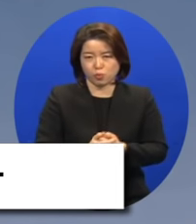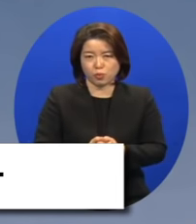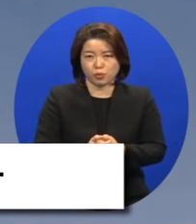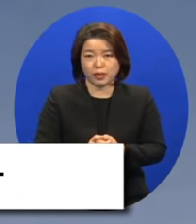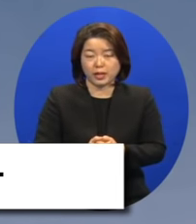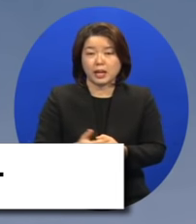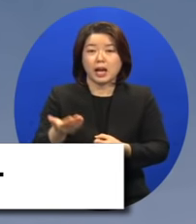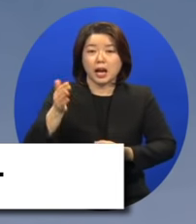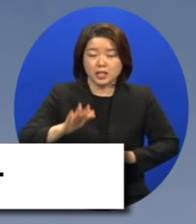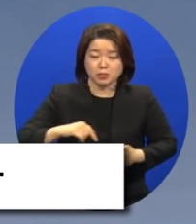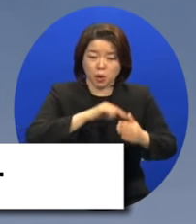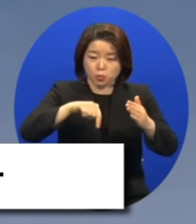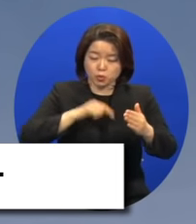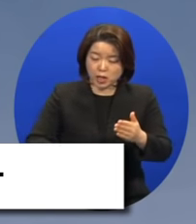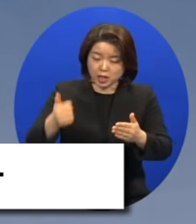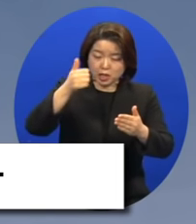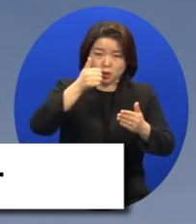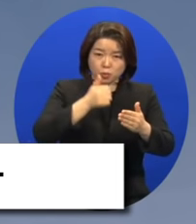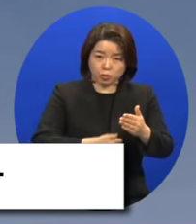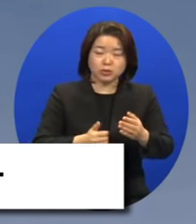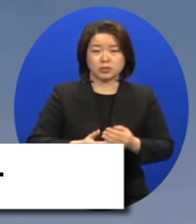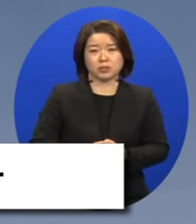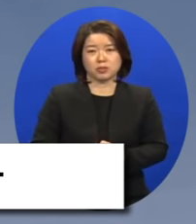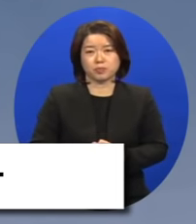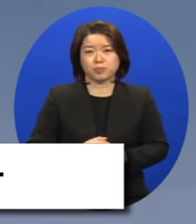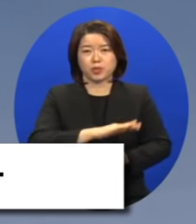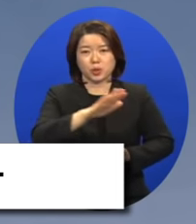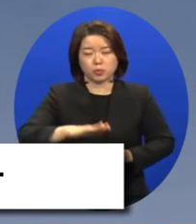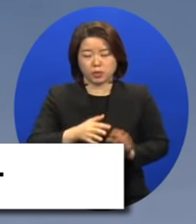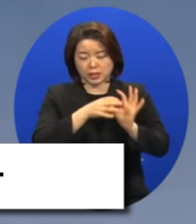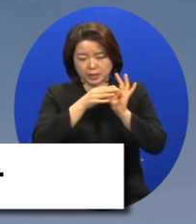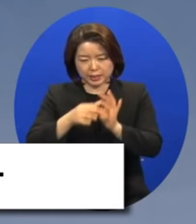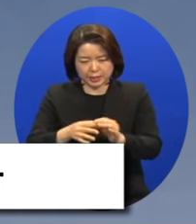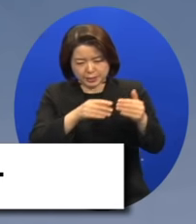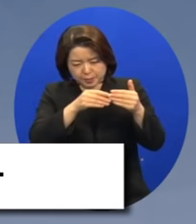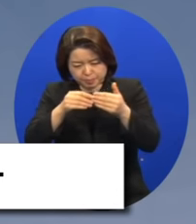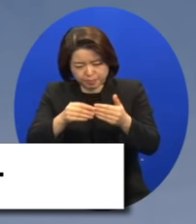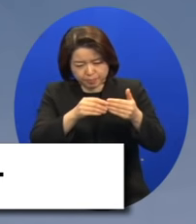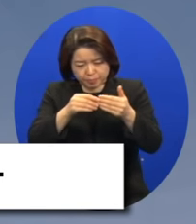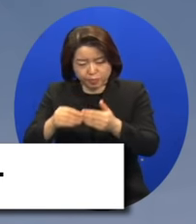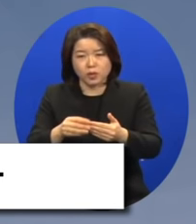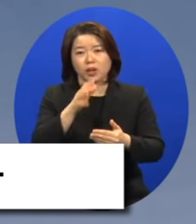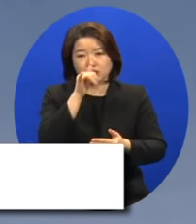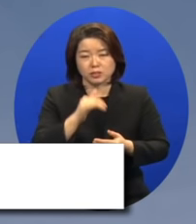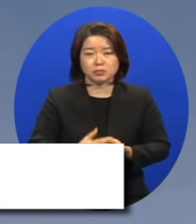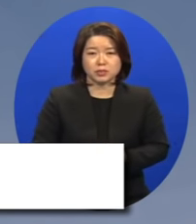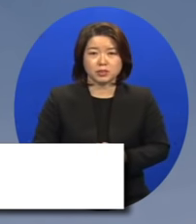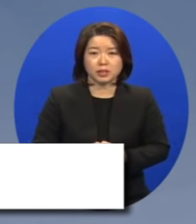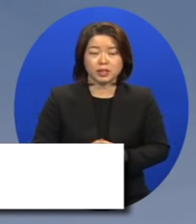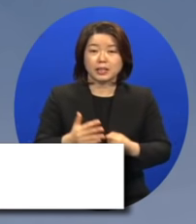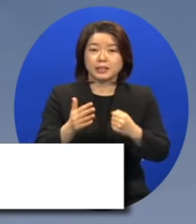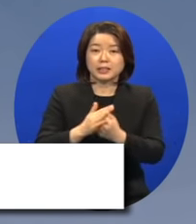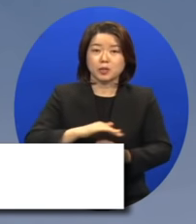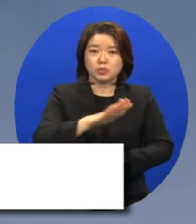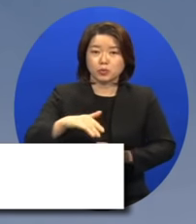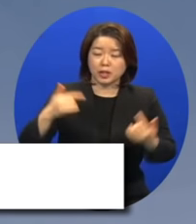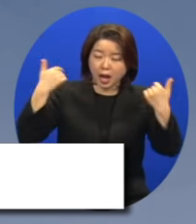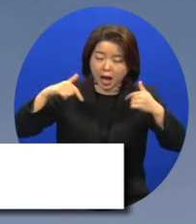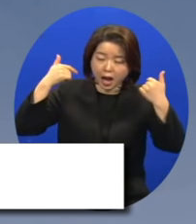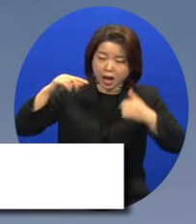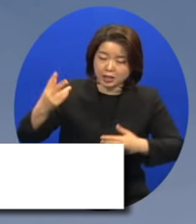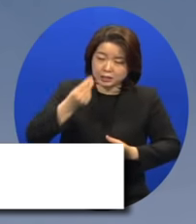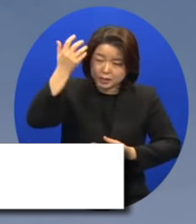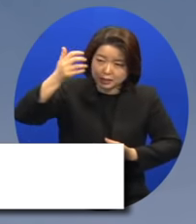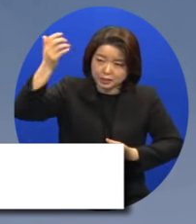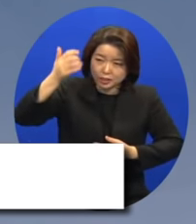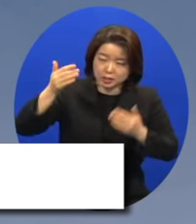를주셨기때문입니다.그러나그분은 우리안에들어오셔서계속해서우리를인도하십니다. 그러므로우리는항상성령님께